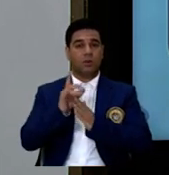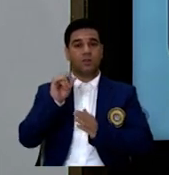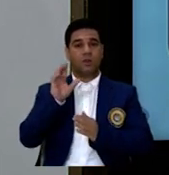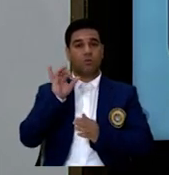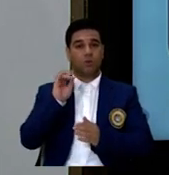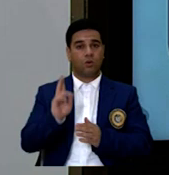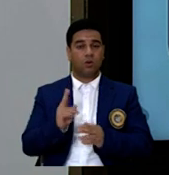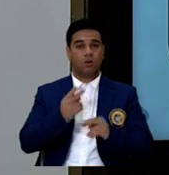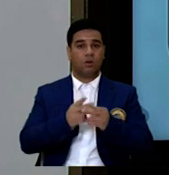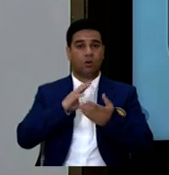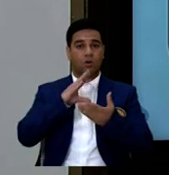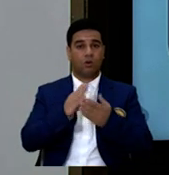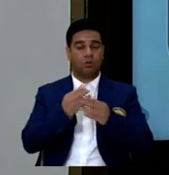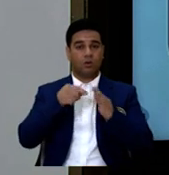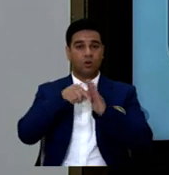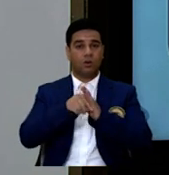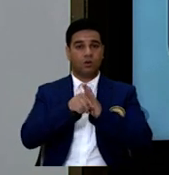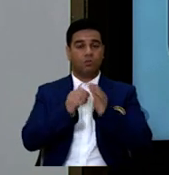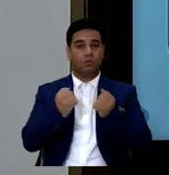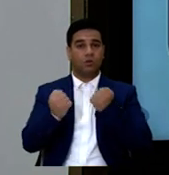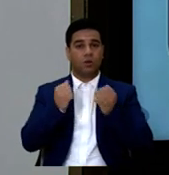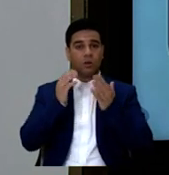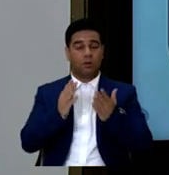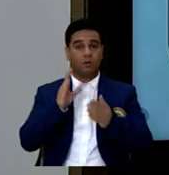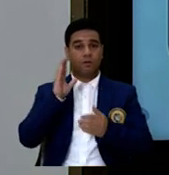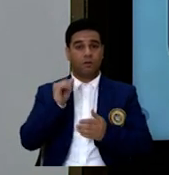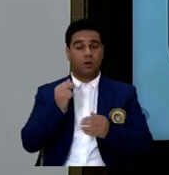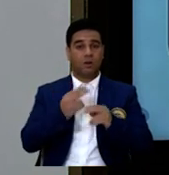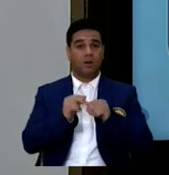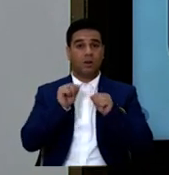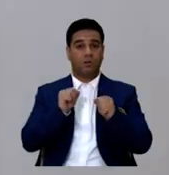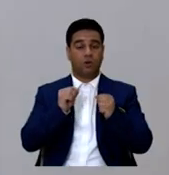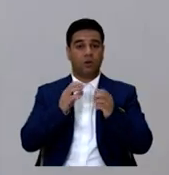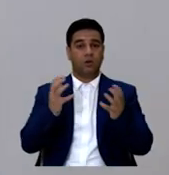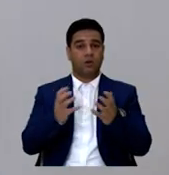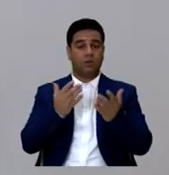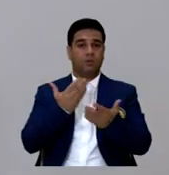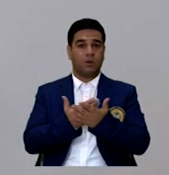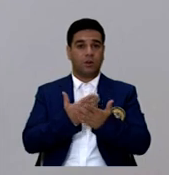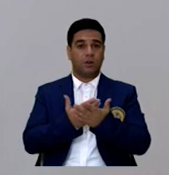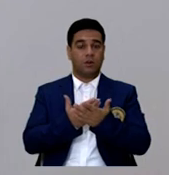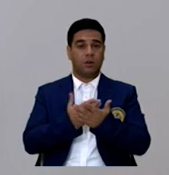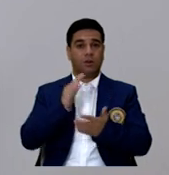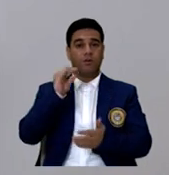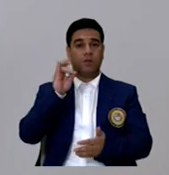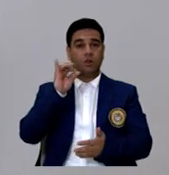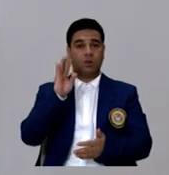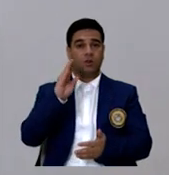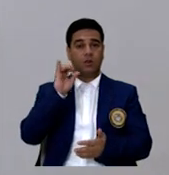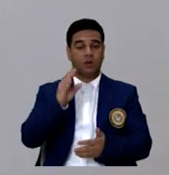esa hujayra qobig'ining mustahkamligi va himoya moddalari, masalan, fitonsid